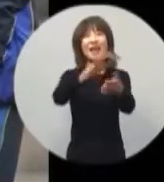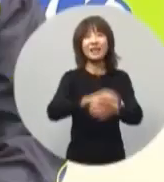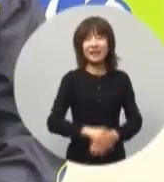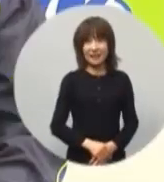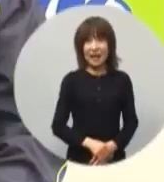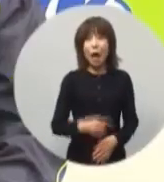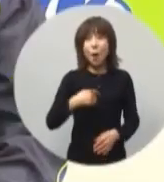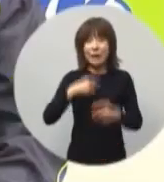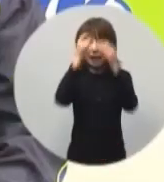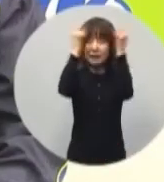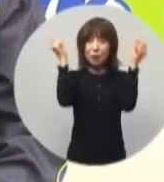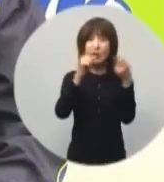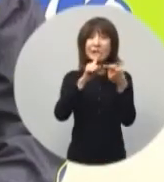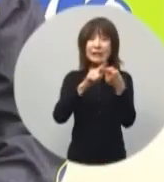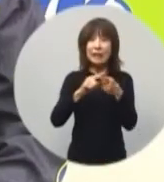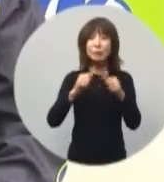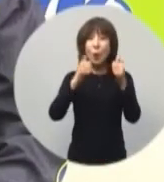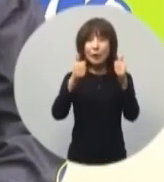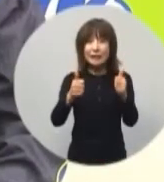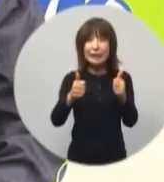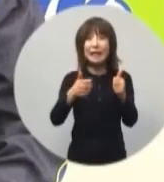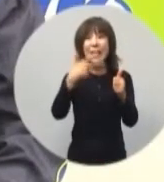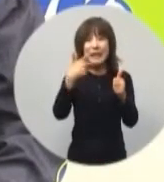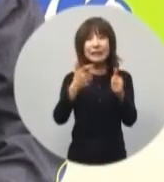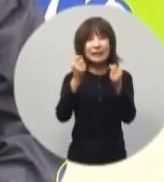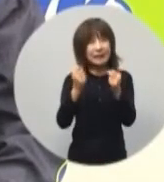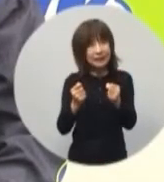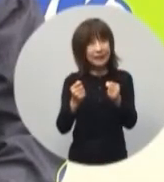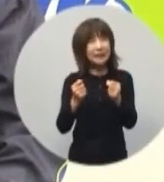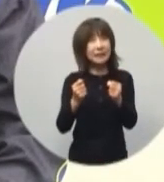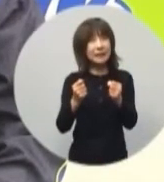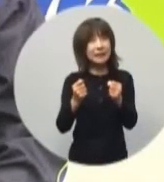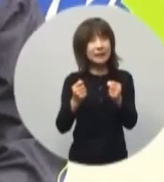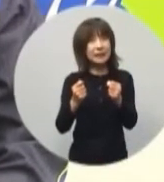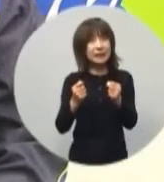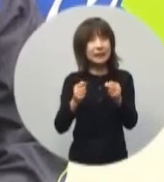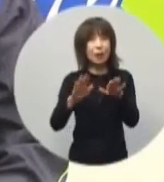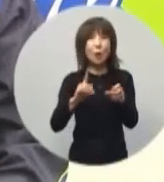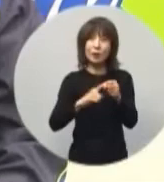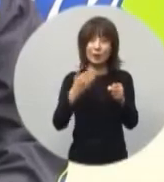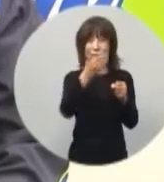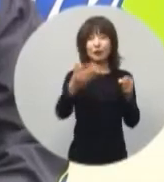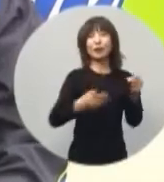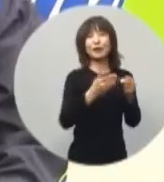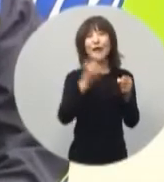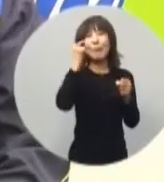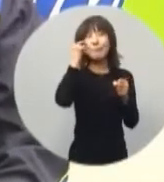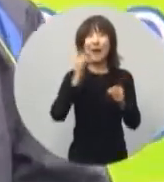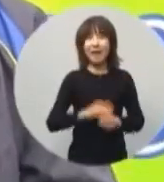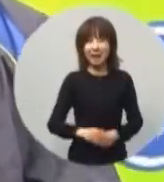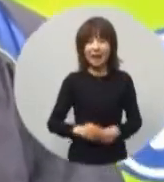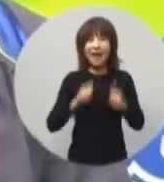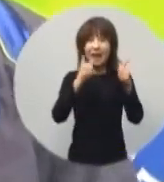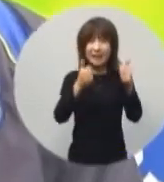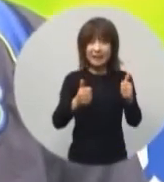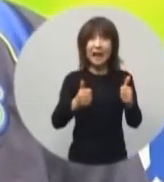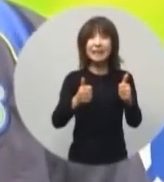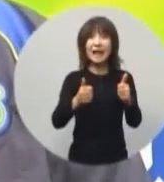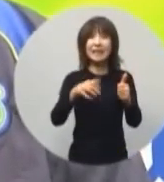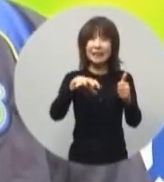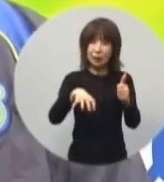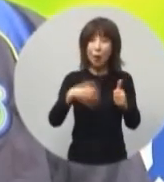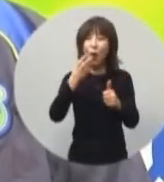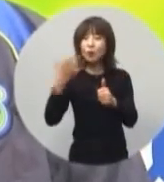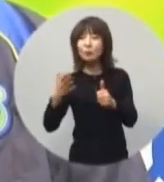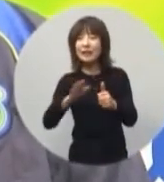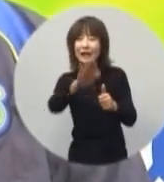。 私個人的にも茅ヶ崎一市に在住して今年は9年目になります。茅ヶ崎の海側